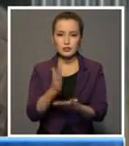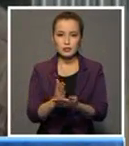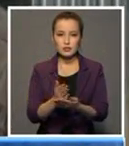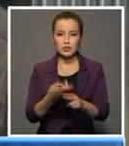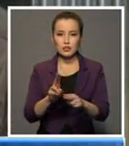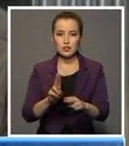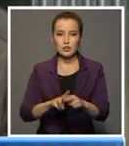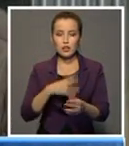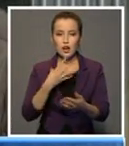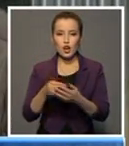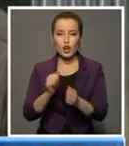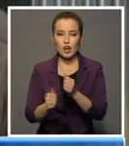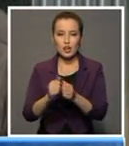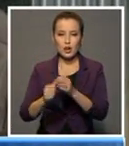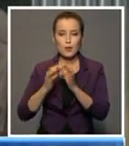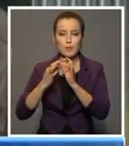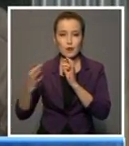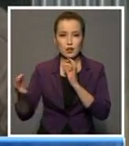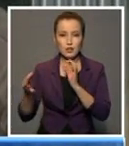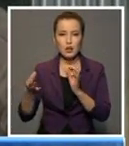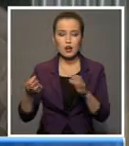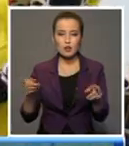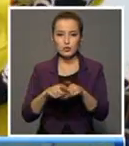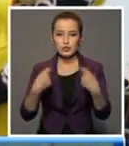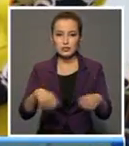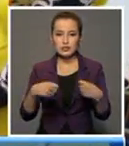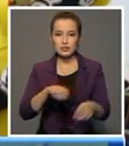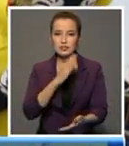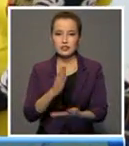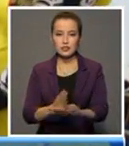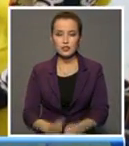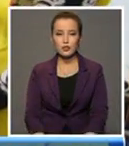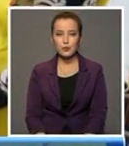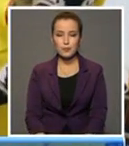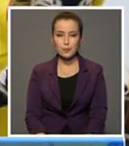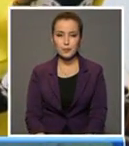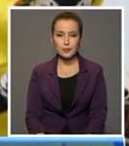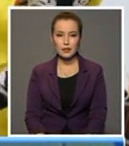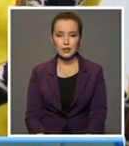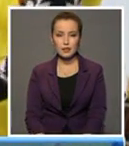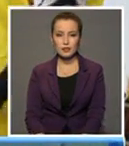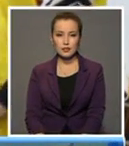шөптеп, байлап, сойып, базар орталық базарға апарып сатамыз. Маған әдеме жерінен